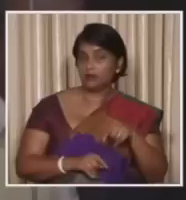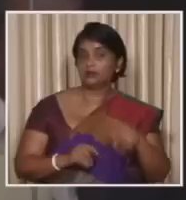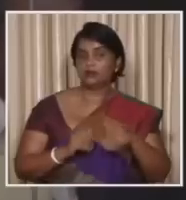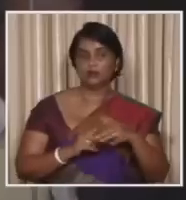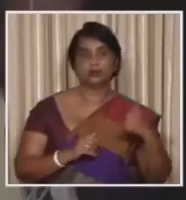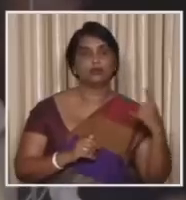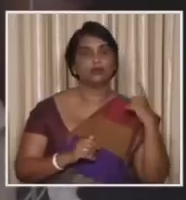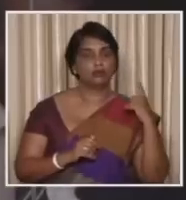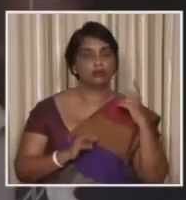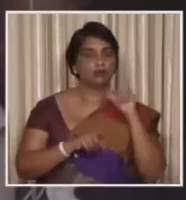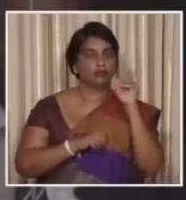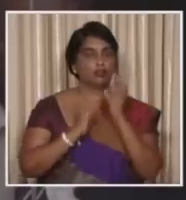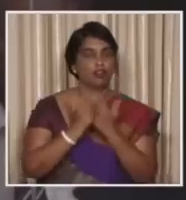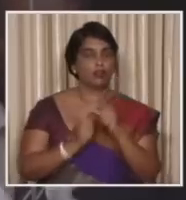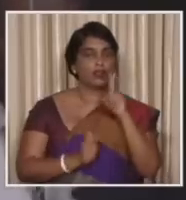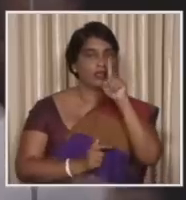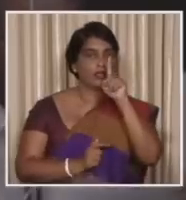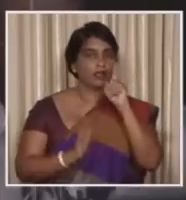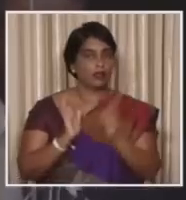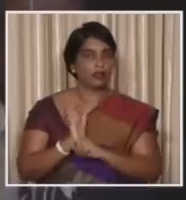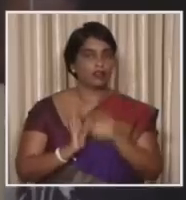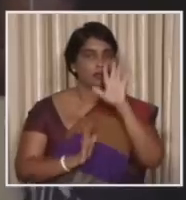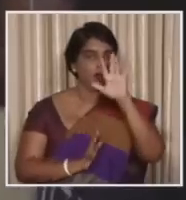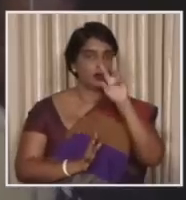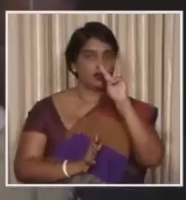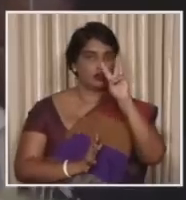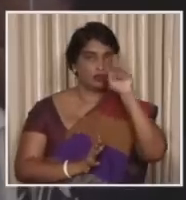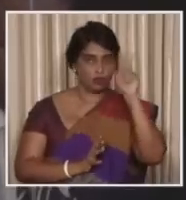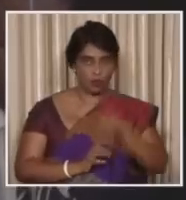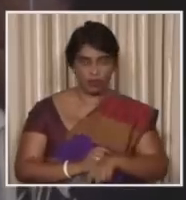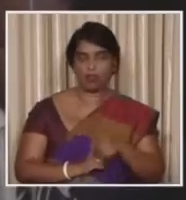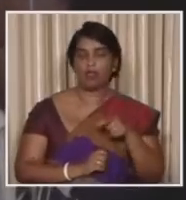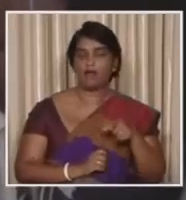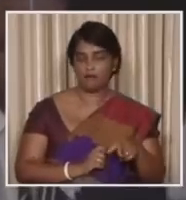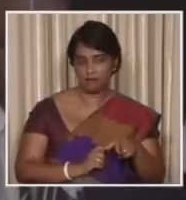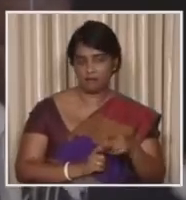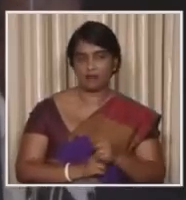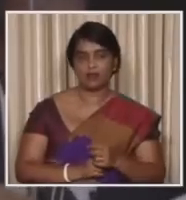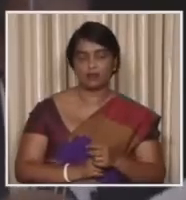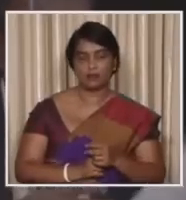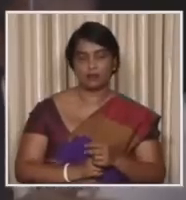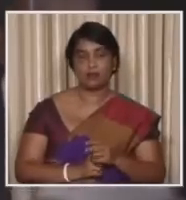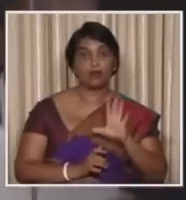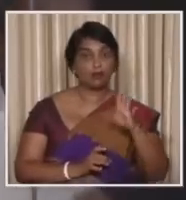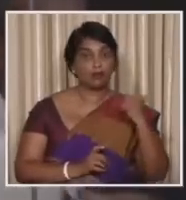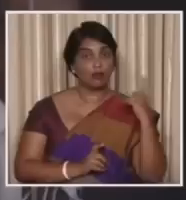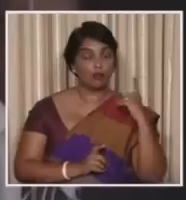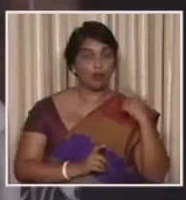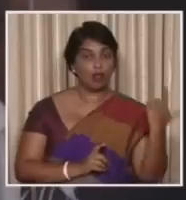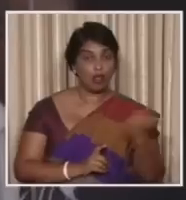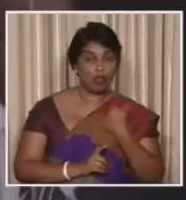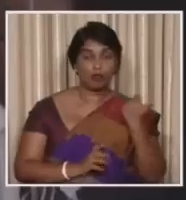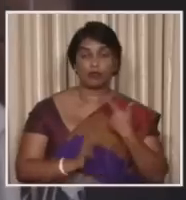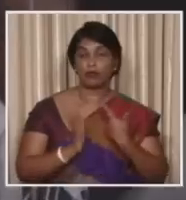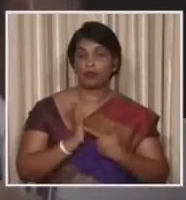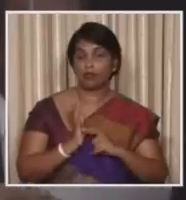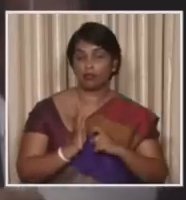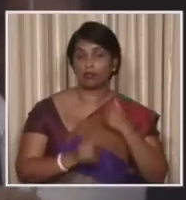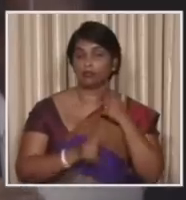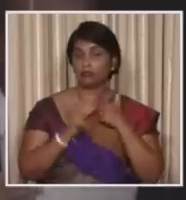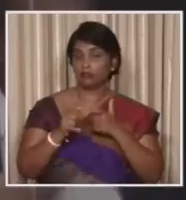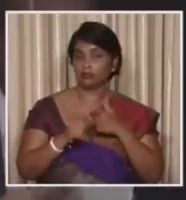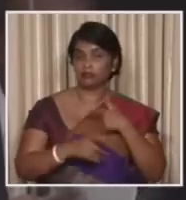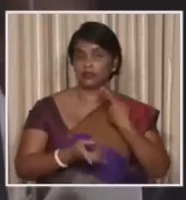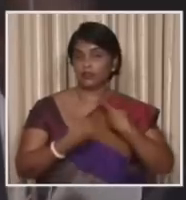විට හමුදාවේ සංඛ්‍යාව 153000ක රැඳිලා තියෙනවා හමුදාවට නවීනකරණයට අවශ්‍ය යුද උපකරණ